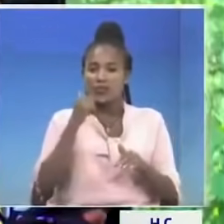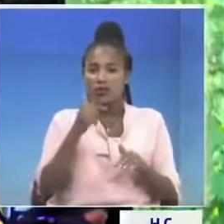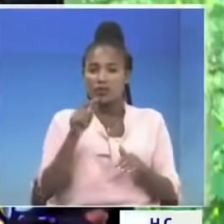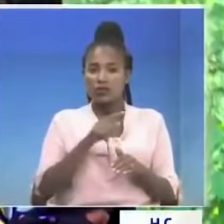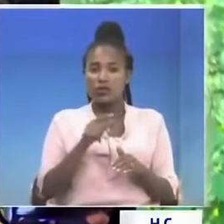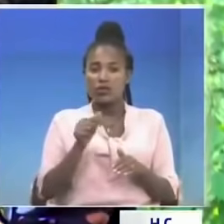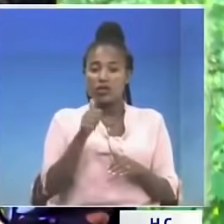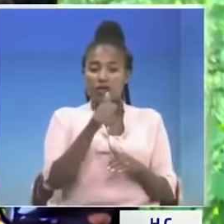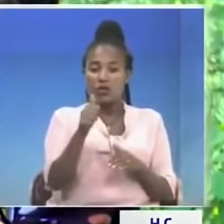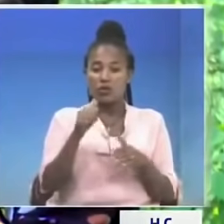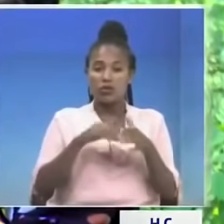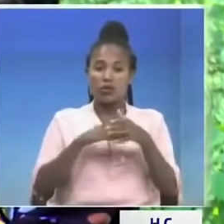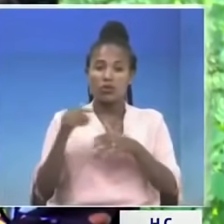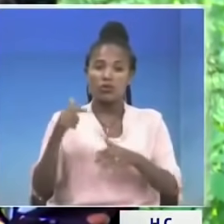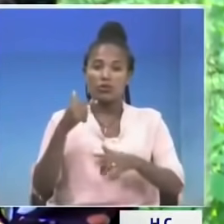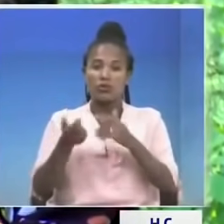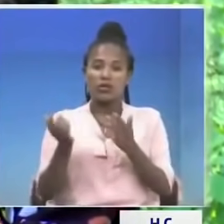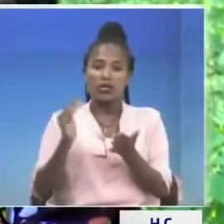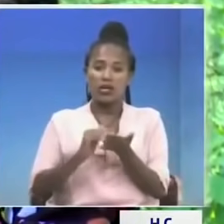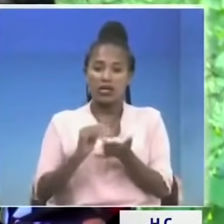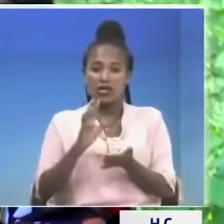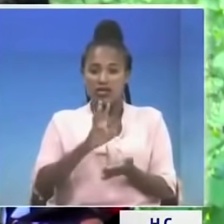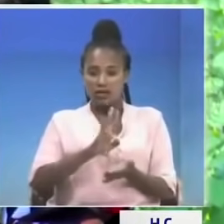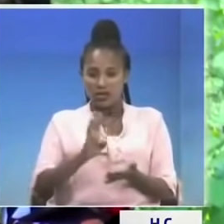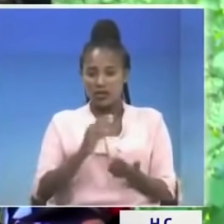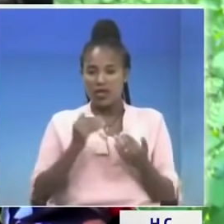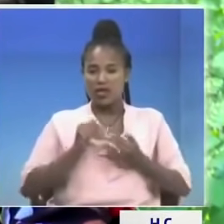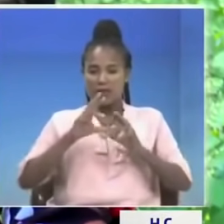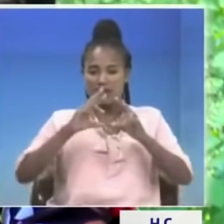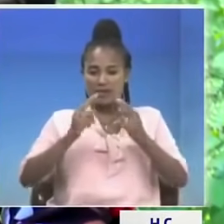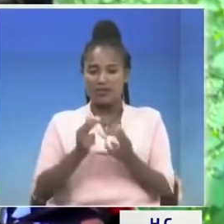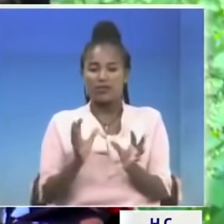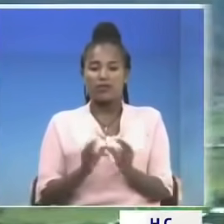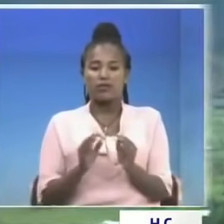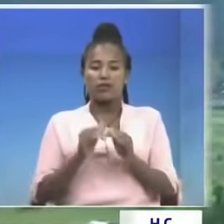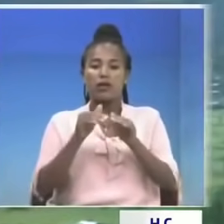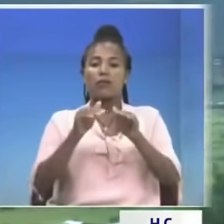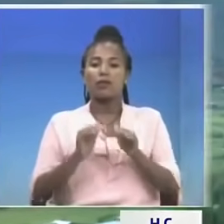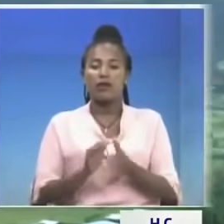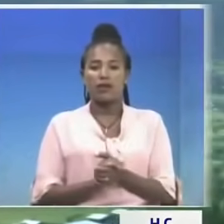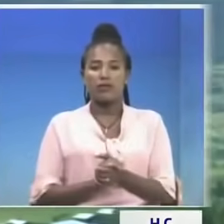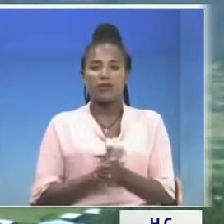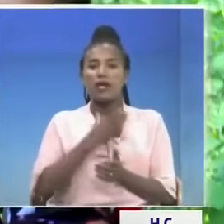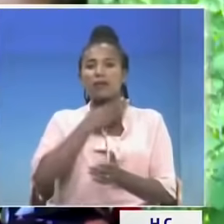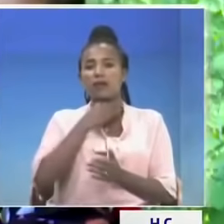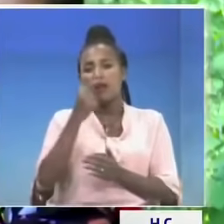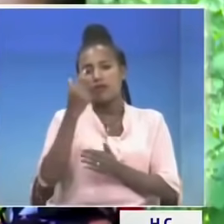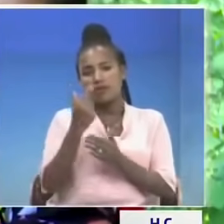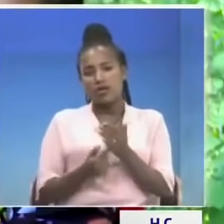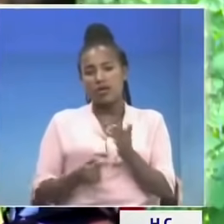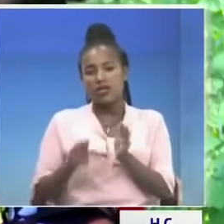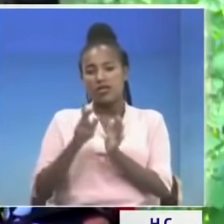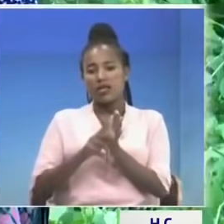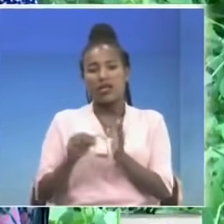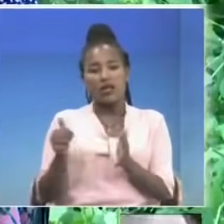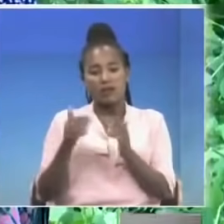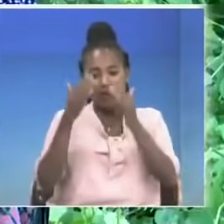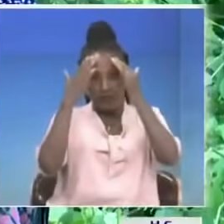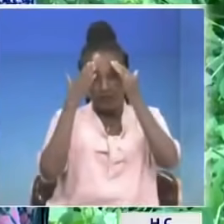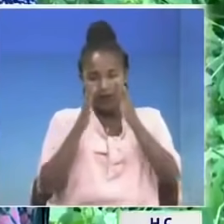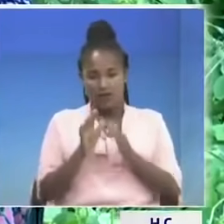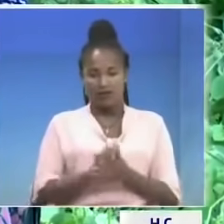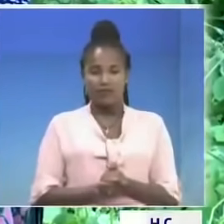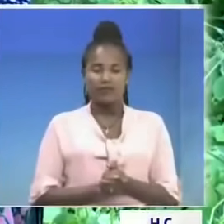ሁለቀው ሲሄዱልን እንደገና ሰኞ ያለ ቤተሰብ ተሰባስቦ ቀበረልኝ። አማራነቱ ብቻ ነው ያስገደለው። ሌላ የሚያውቀው ነገር የለም።